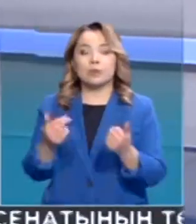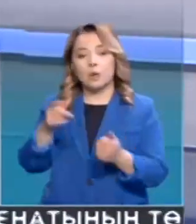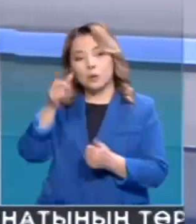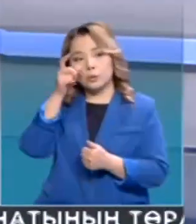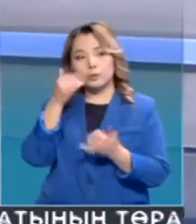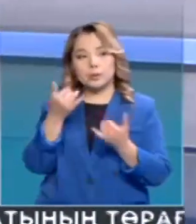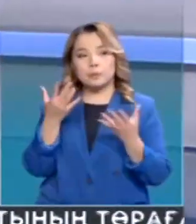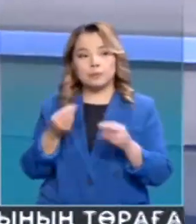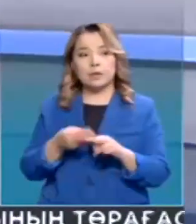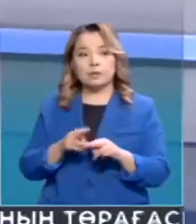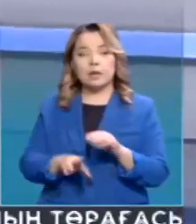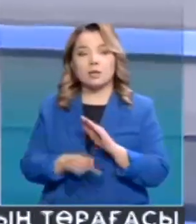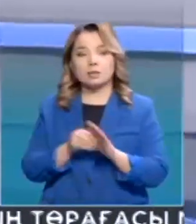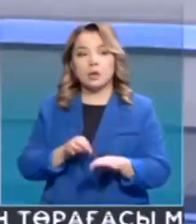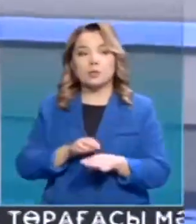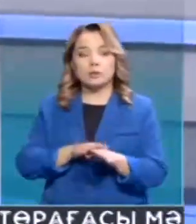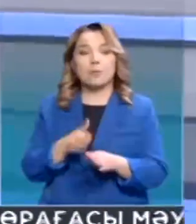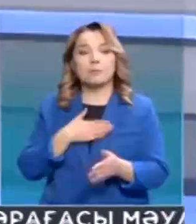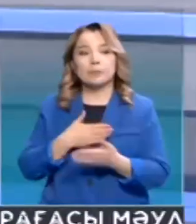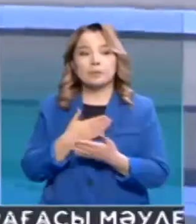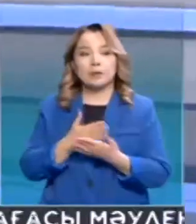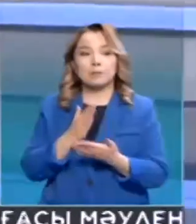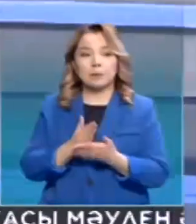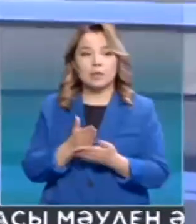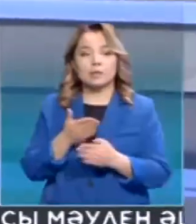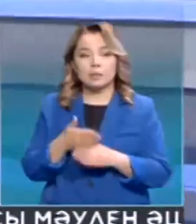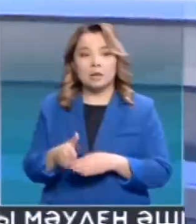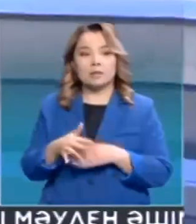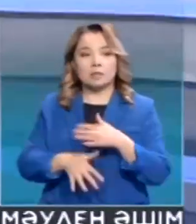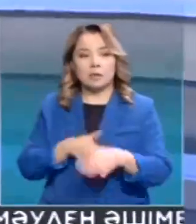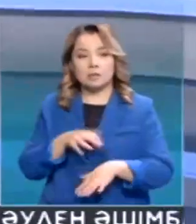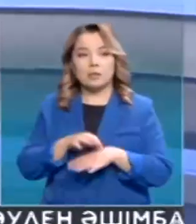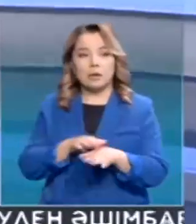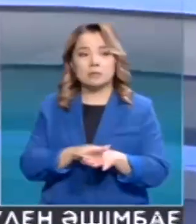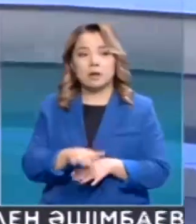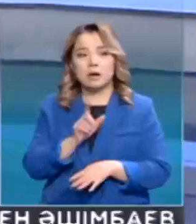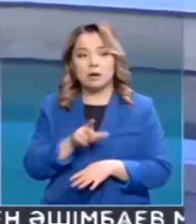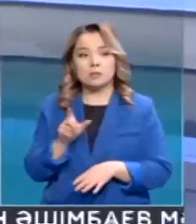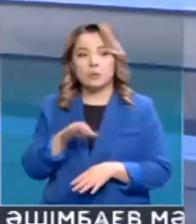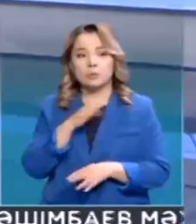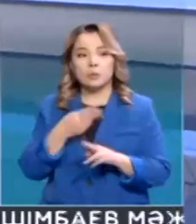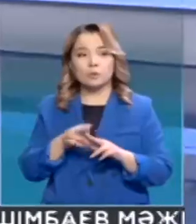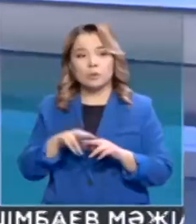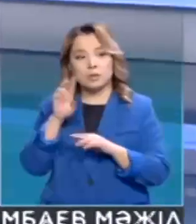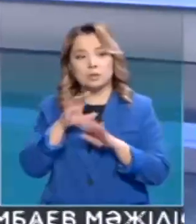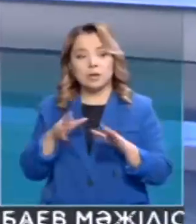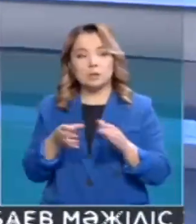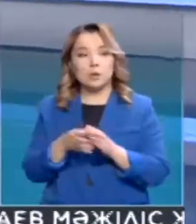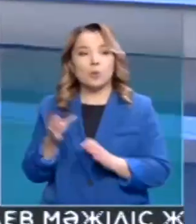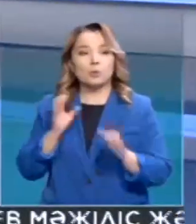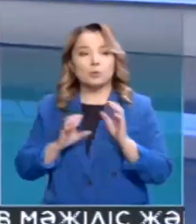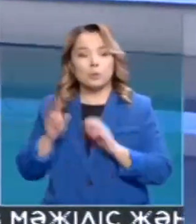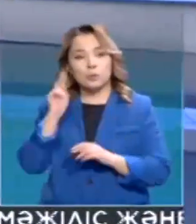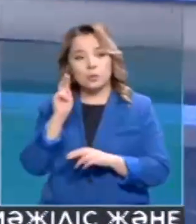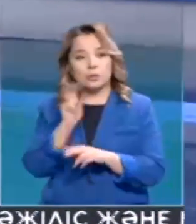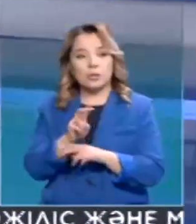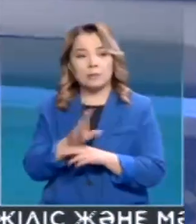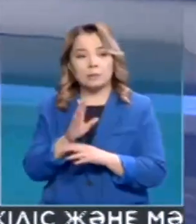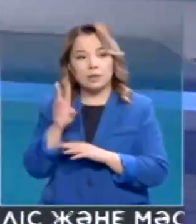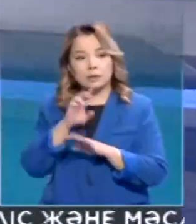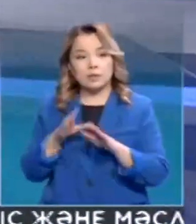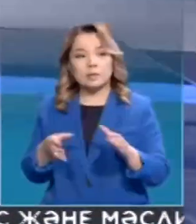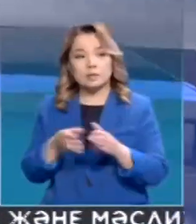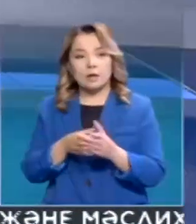Түркияда да бүгін сайлаушылар белсенді, легімен келіп жатқан азаматтардың көбі сол елде оқитын студенттер. Ел